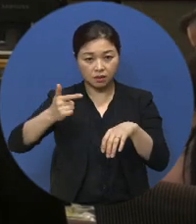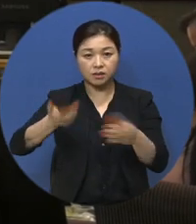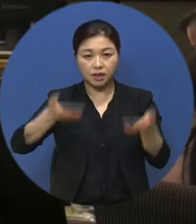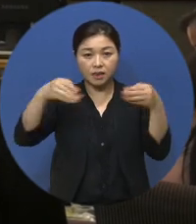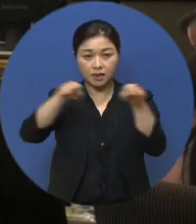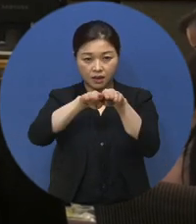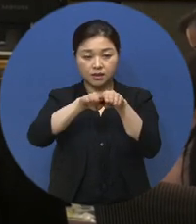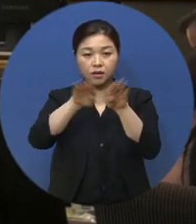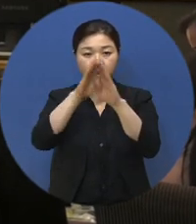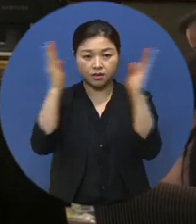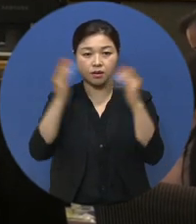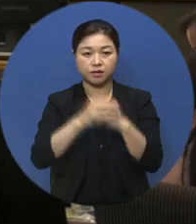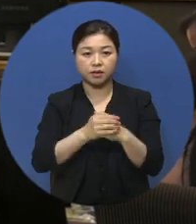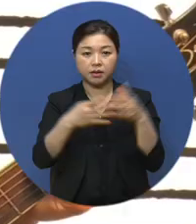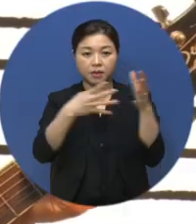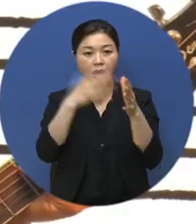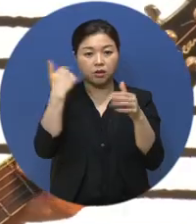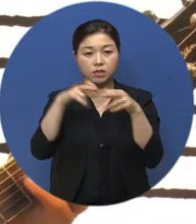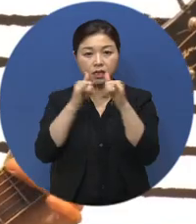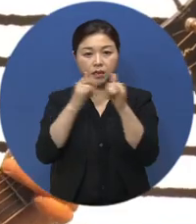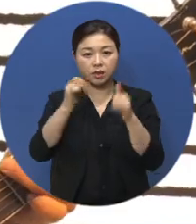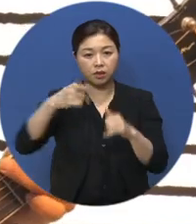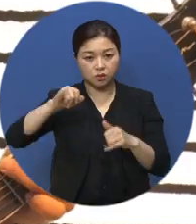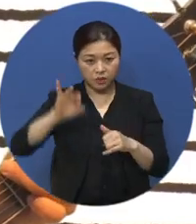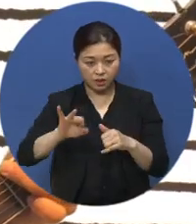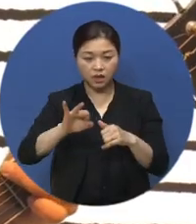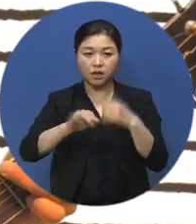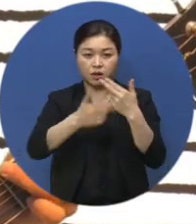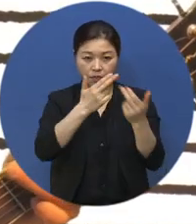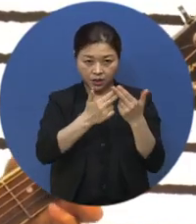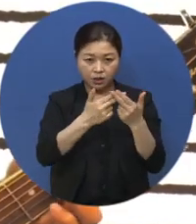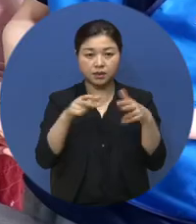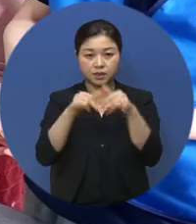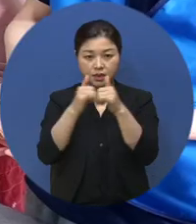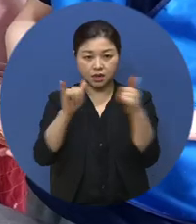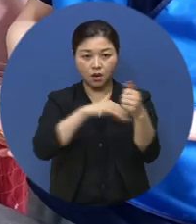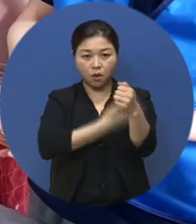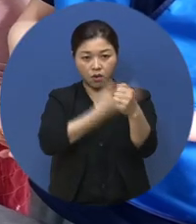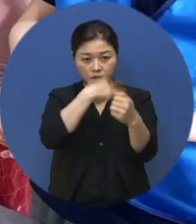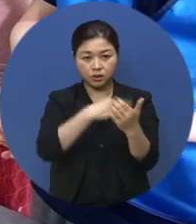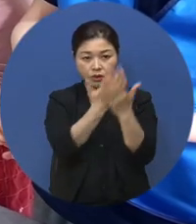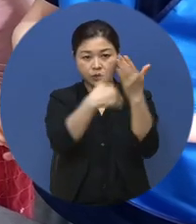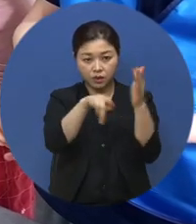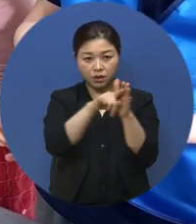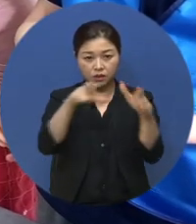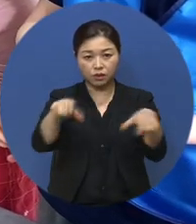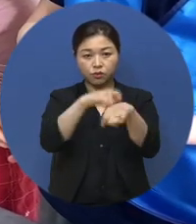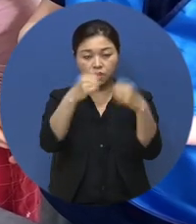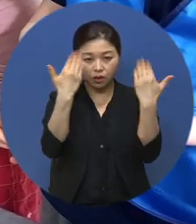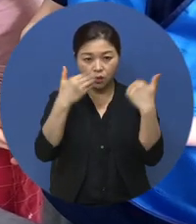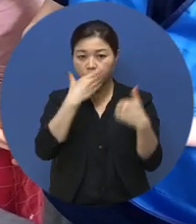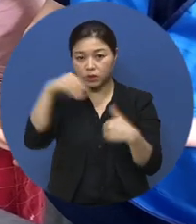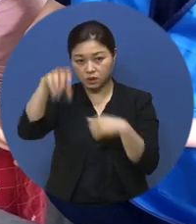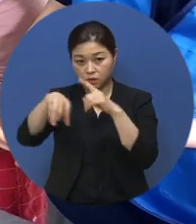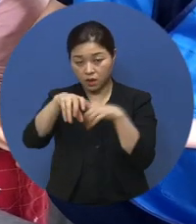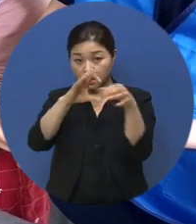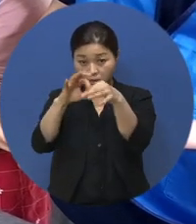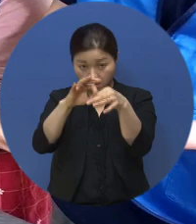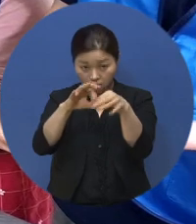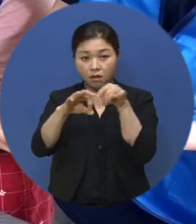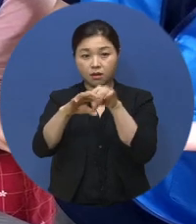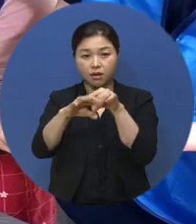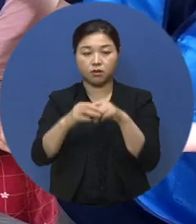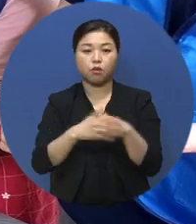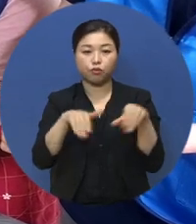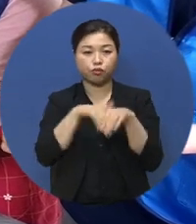사단법인 한국장애인멘토링협회는 장애인 권익 증진을 위해 지역 특수학교, 복지관 등과 연계해 문화예술